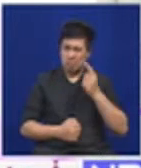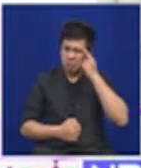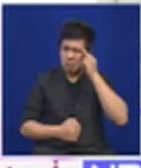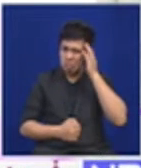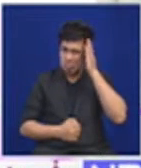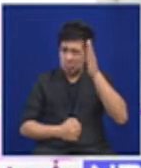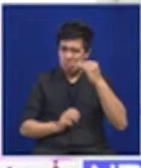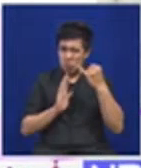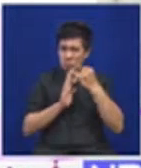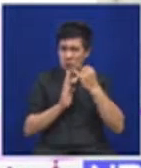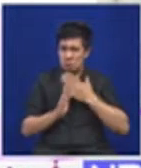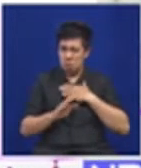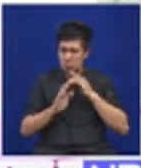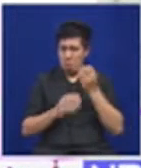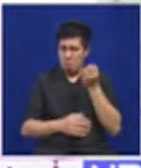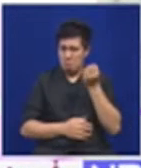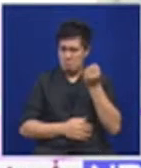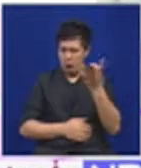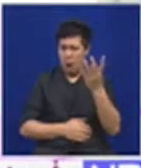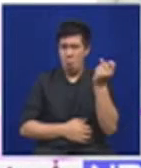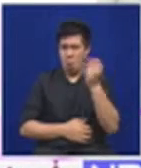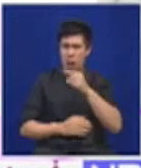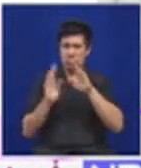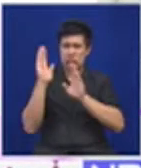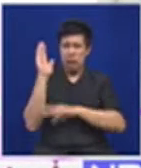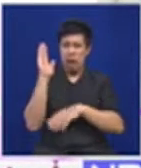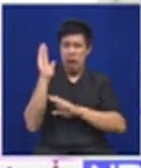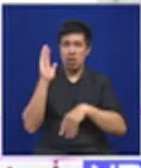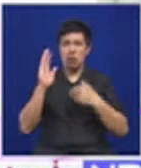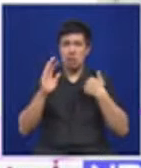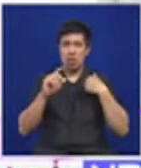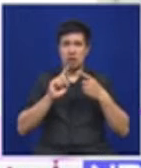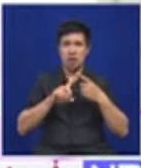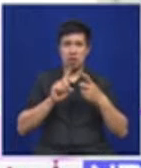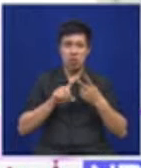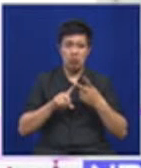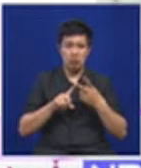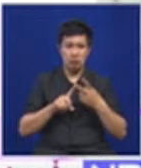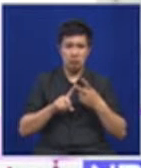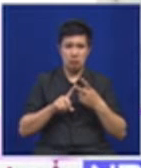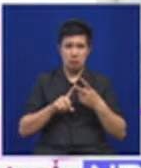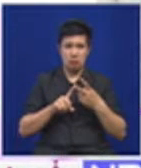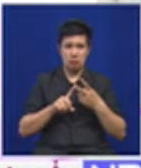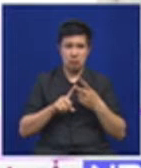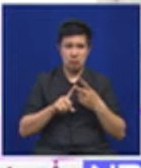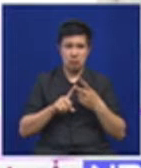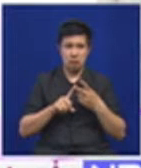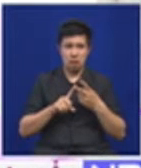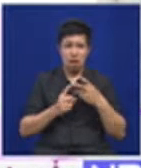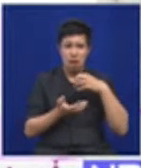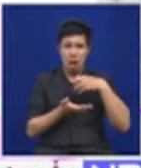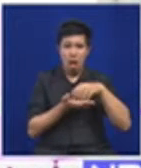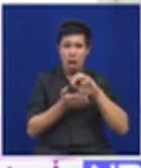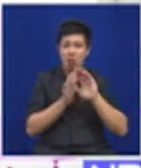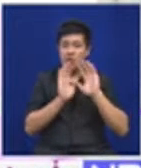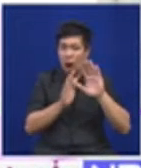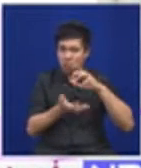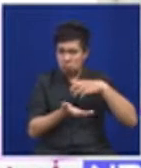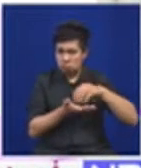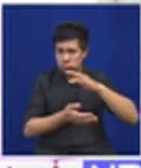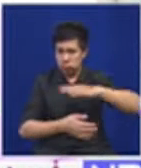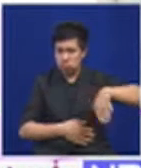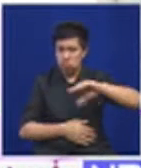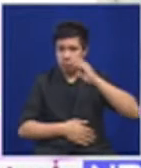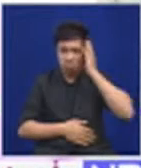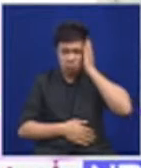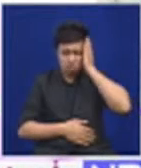ตเนี่ยน่าจะมากกว่าภาคใต้โดยซ้ำไปนะฮะแล้วก็ที่สำคัญที่สุดผมเรียนผ่านทั้งท่านผู้ฟังไปเลยนะครับว่า